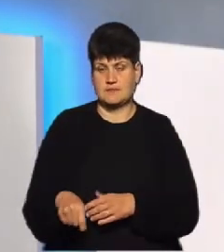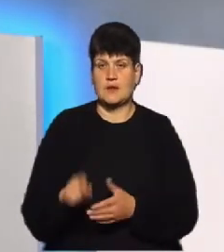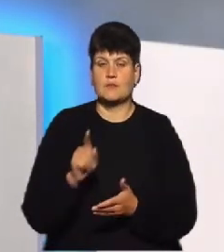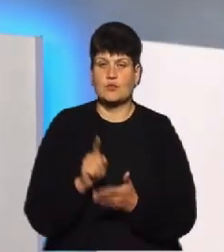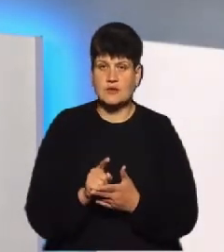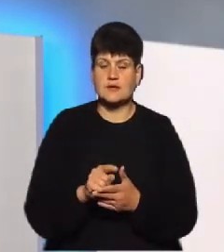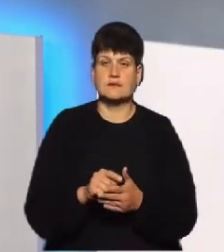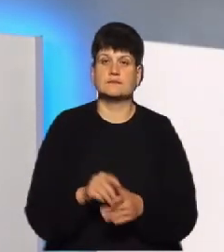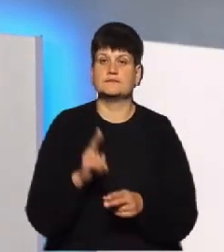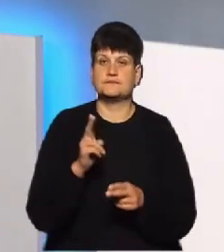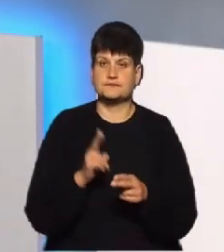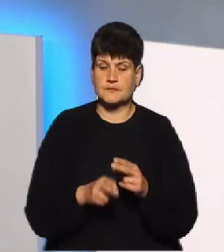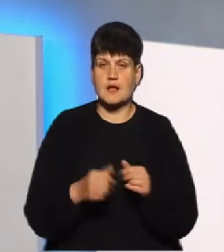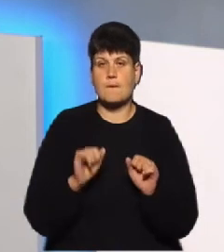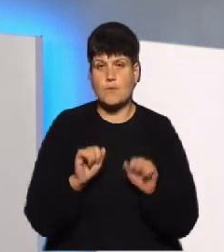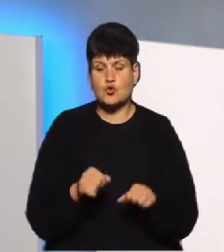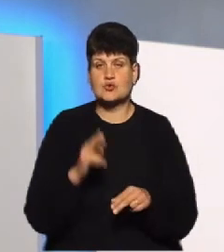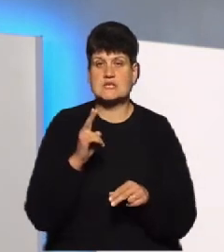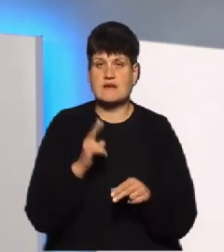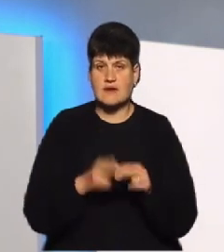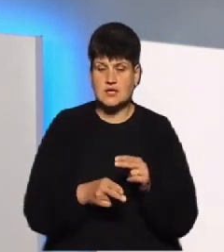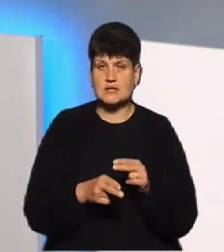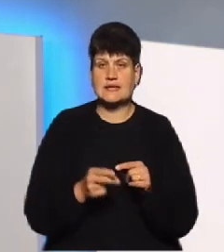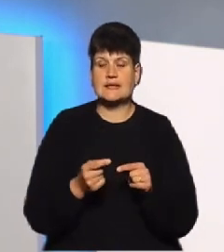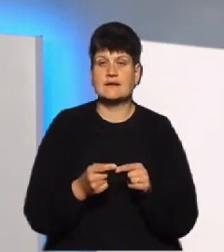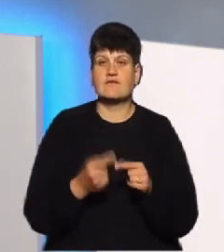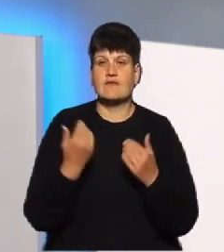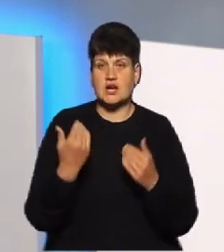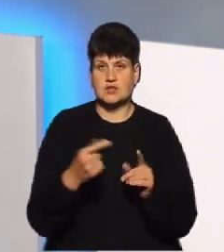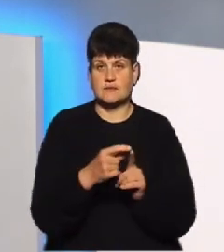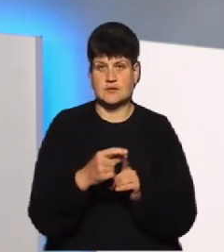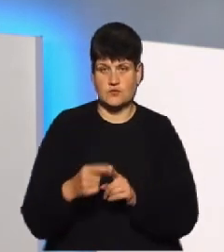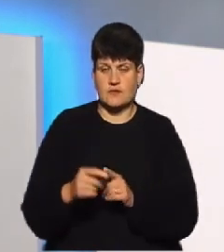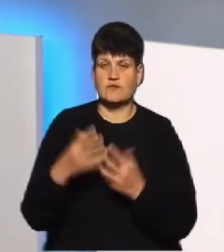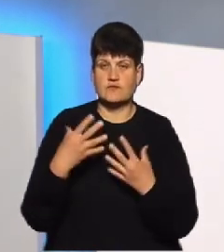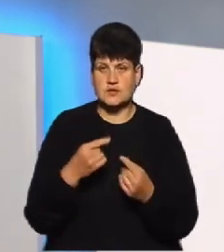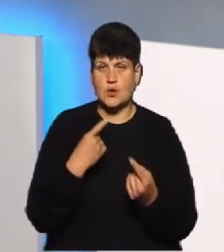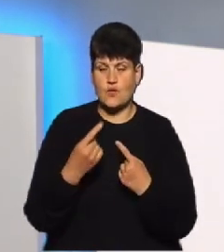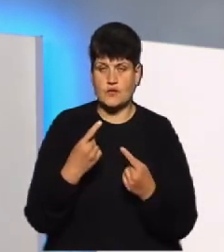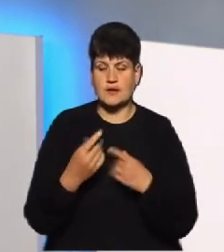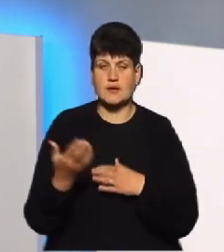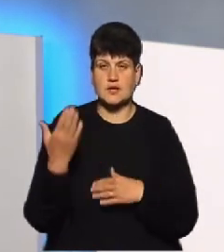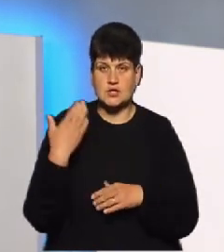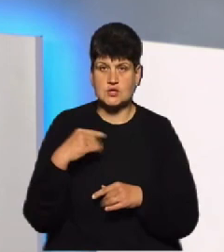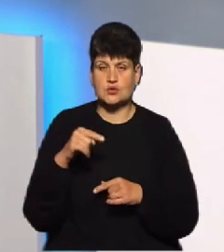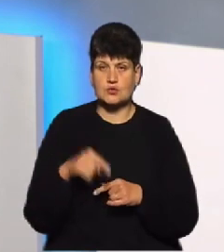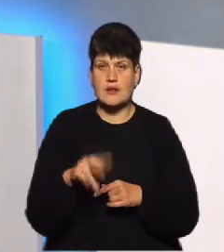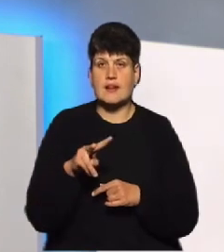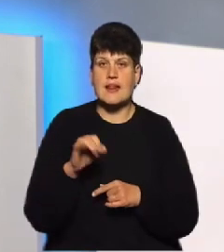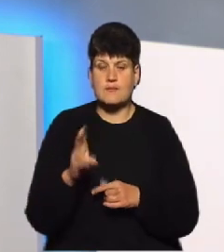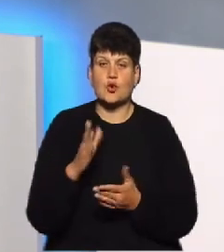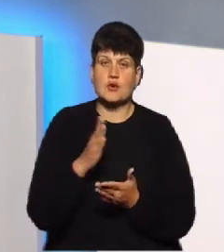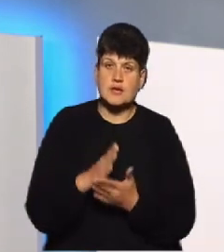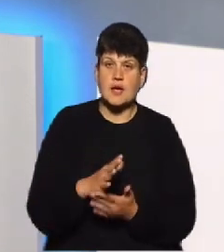Я можу завершити от, просто цей ефір вашими словами. Ви вже мені їх говорили колись в цій студії. Лемко був, є і буде. Це можна